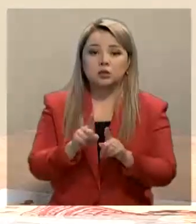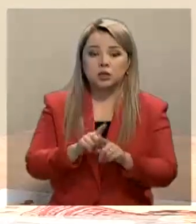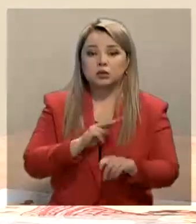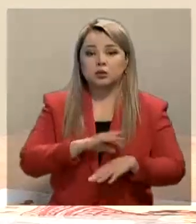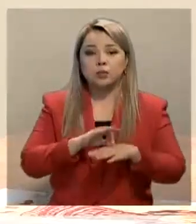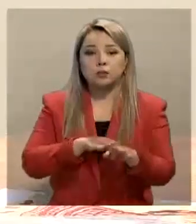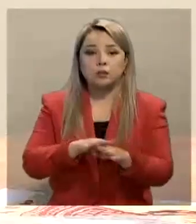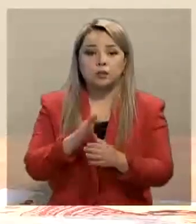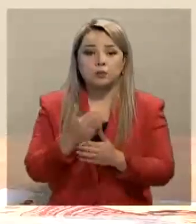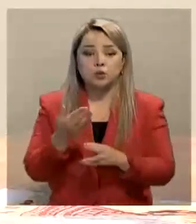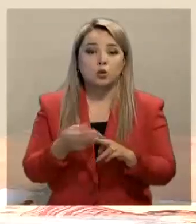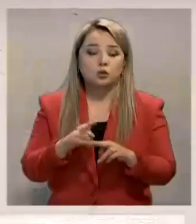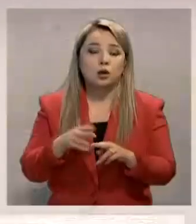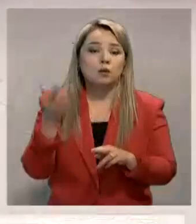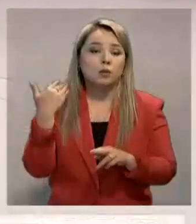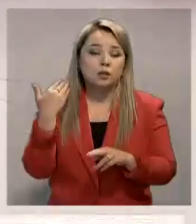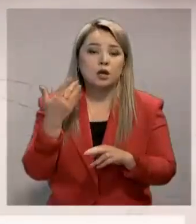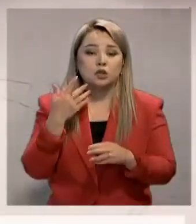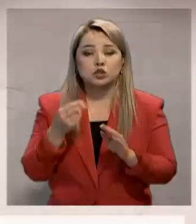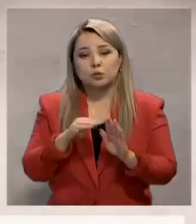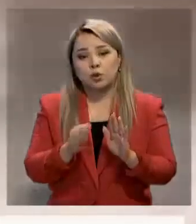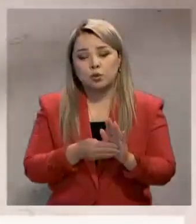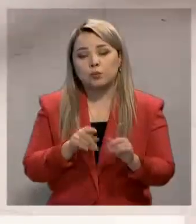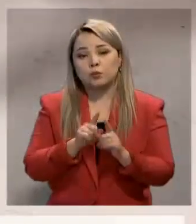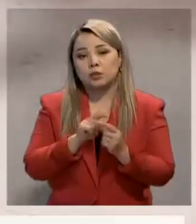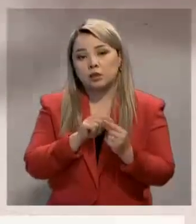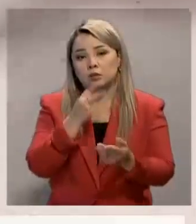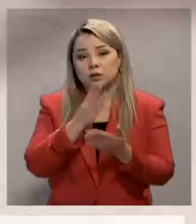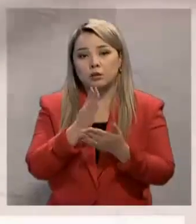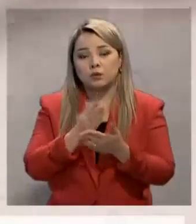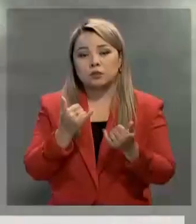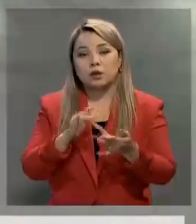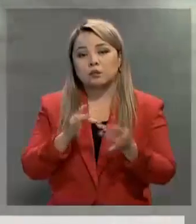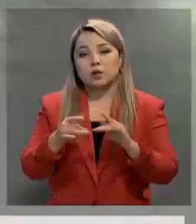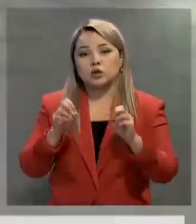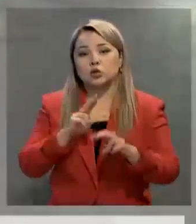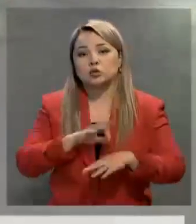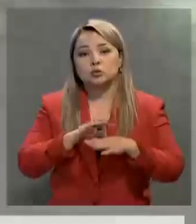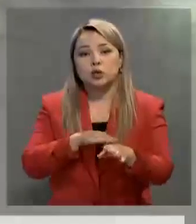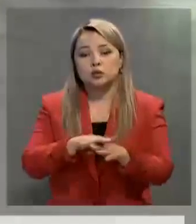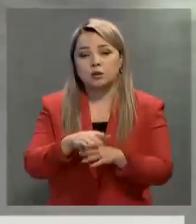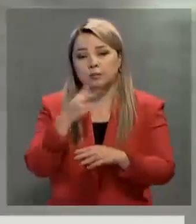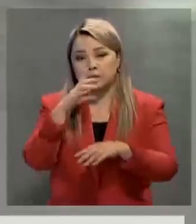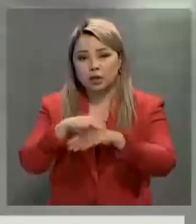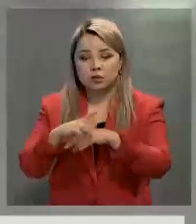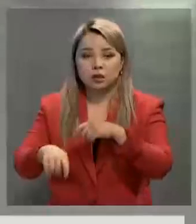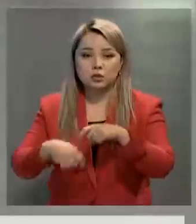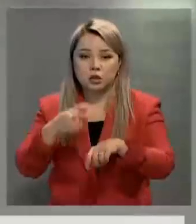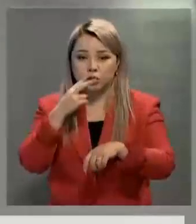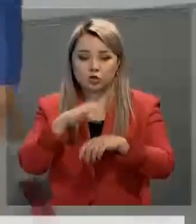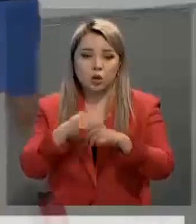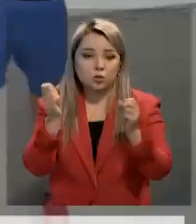бастама еді. Дегенмен сол баяғы жемқорлық түбімізге жетті. Әрі порталдың жұмысында олқылықтар анықталды. Одан